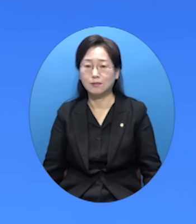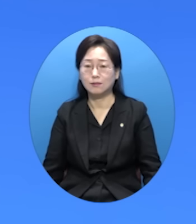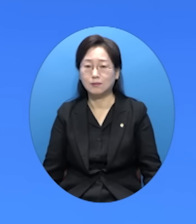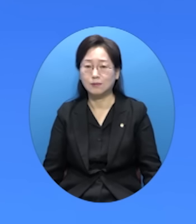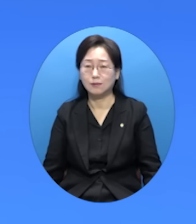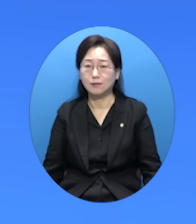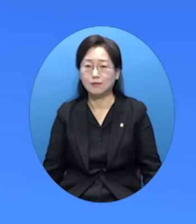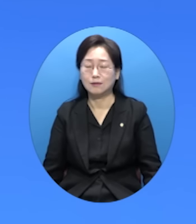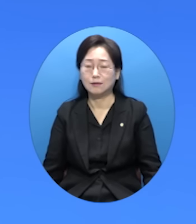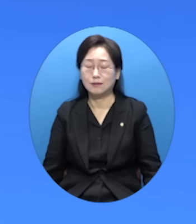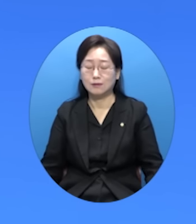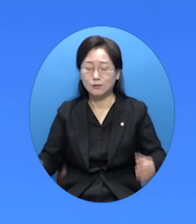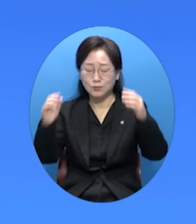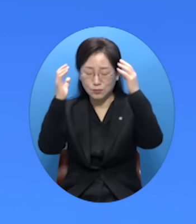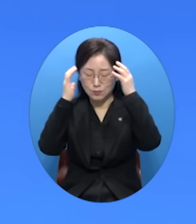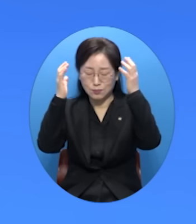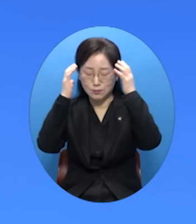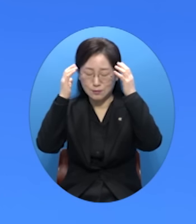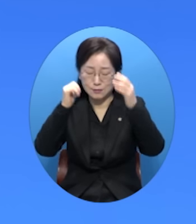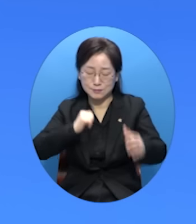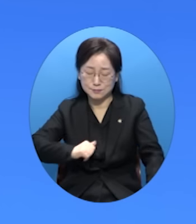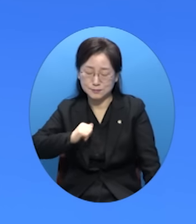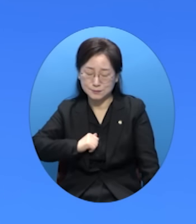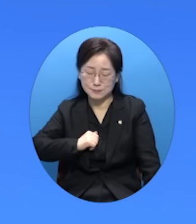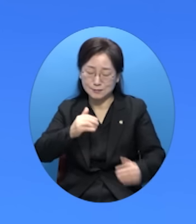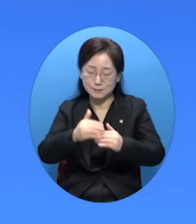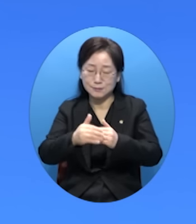그 고난의 시간을 지나가면서